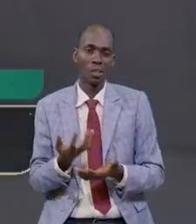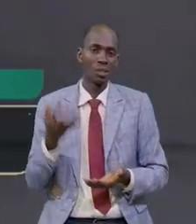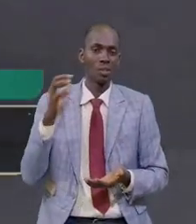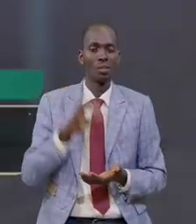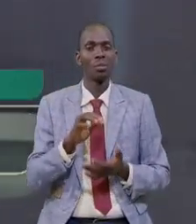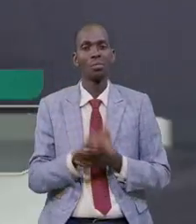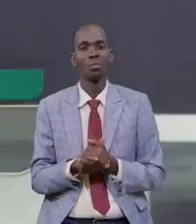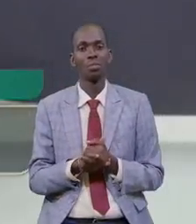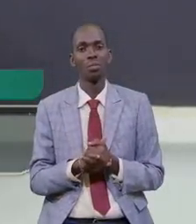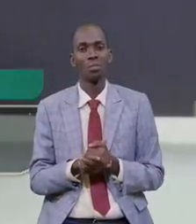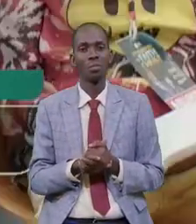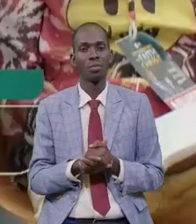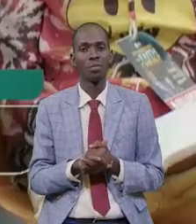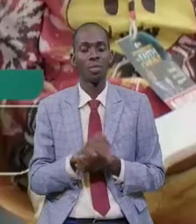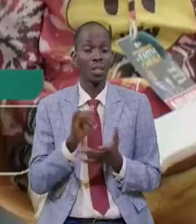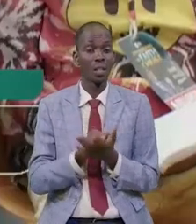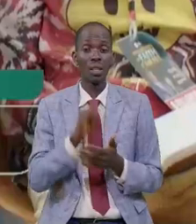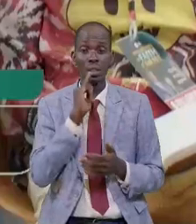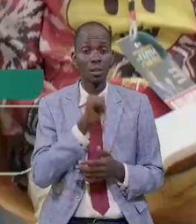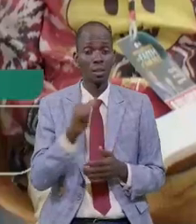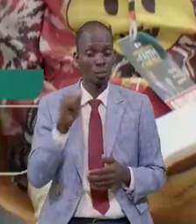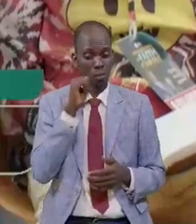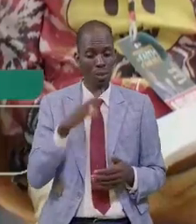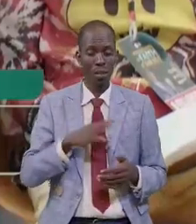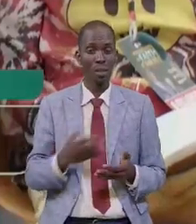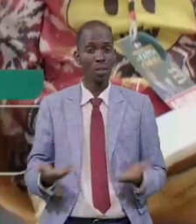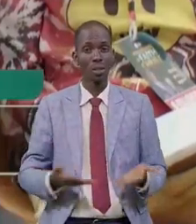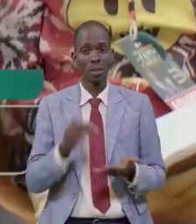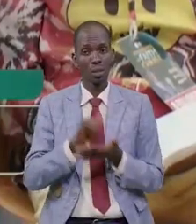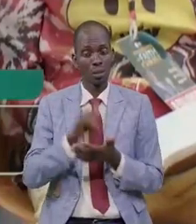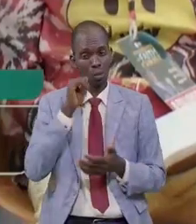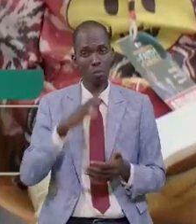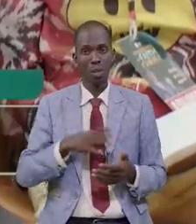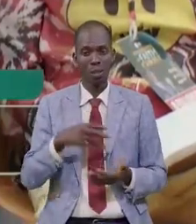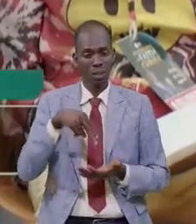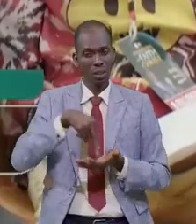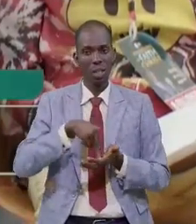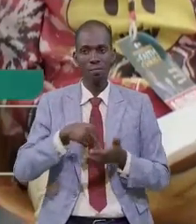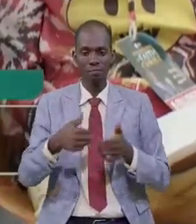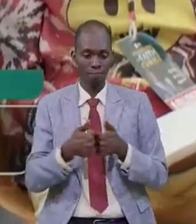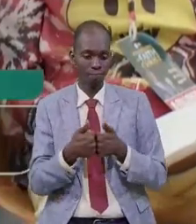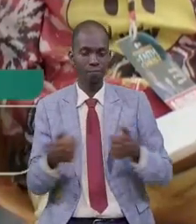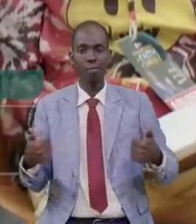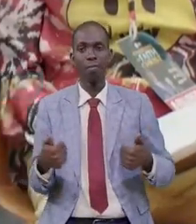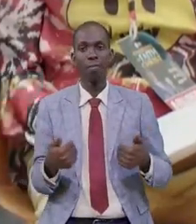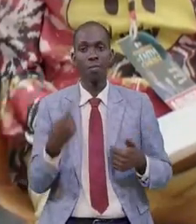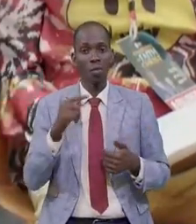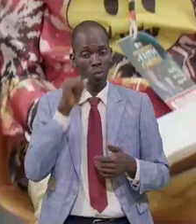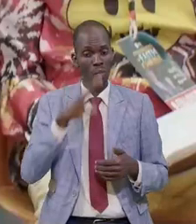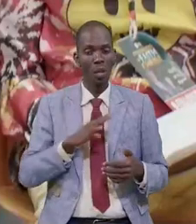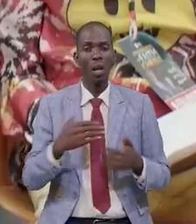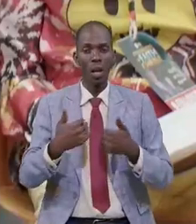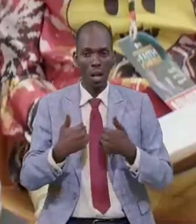riches ça c'est une jeune dame qui a pu qui s'est distingué elle avait une